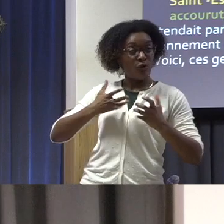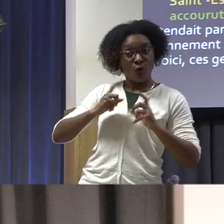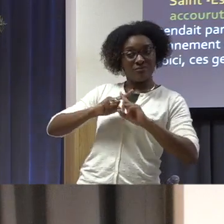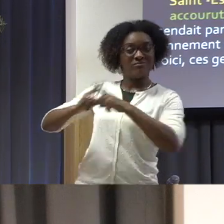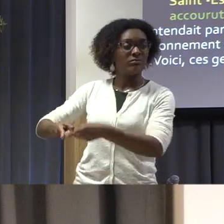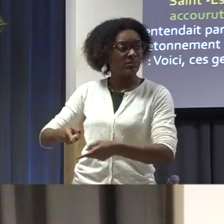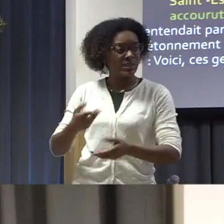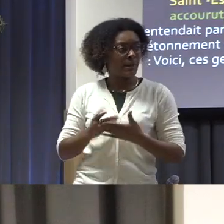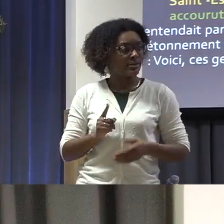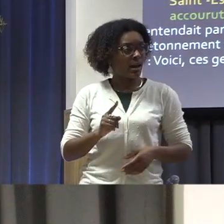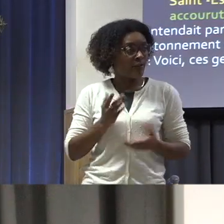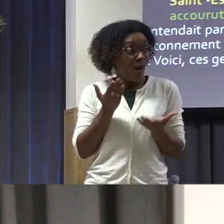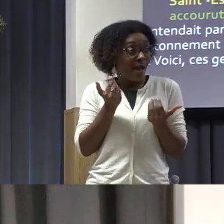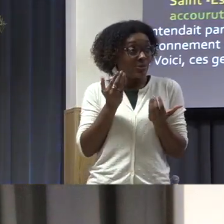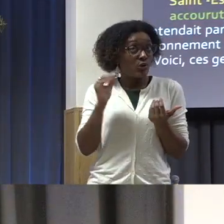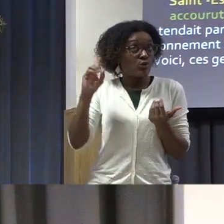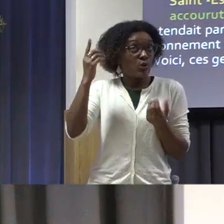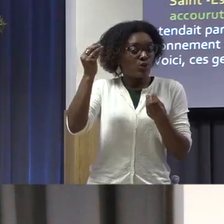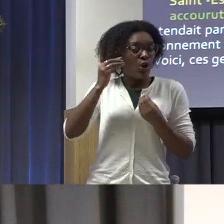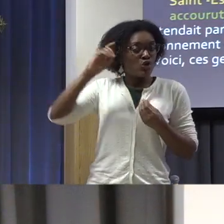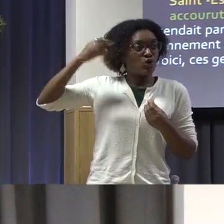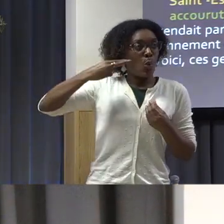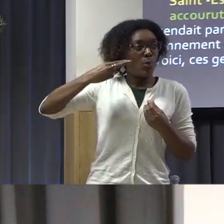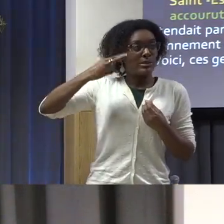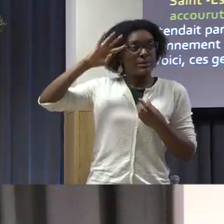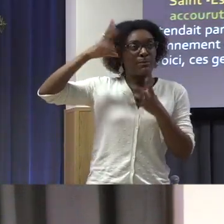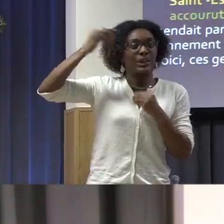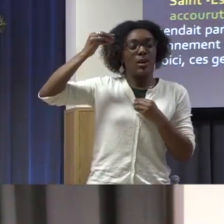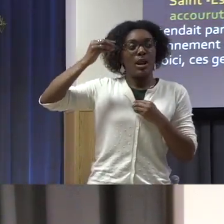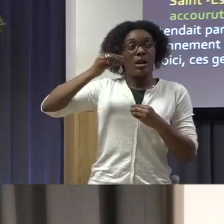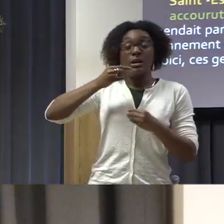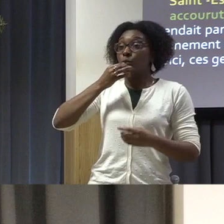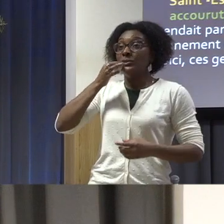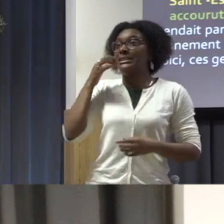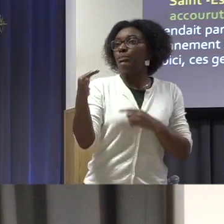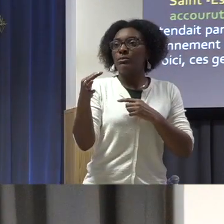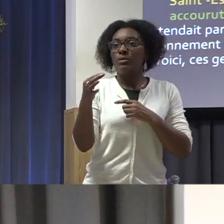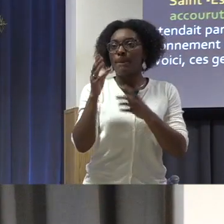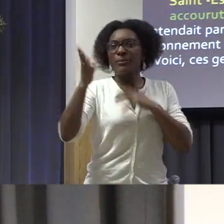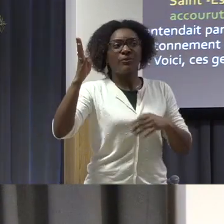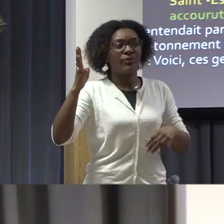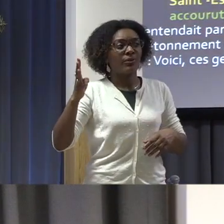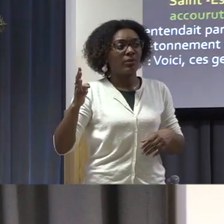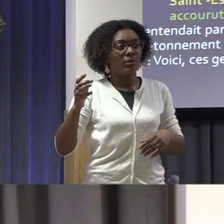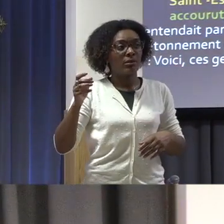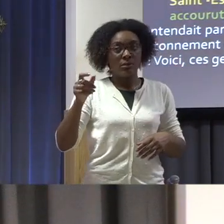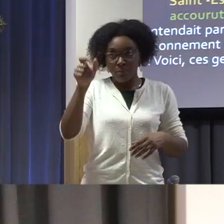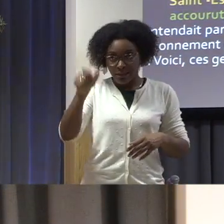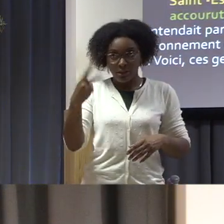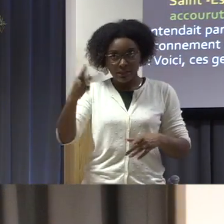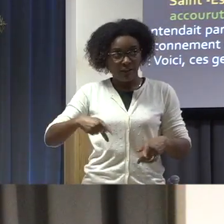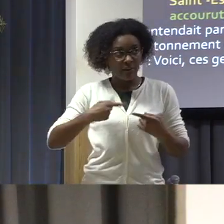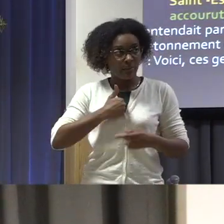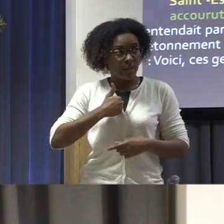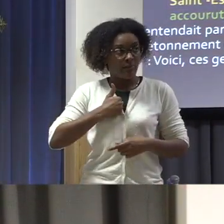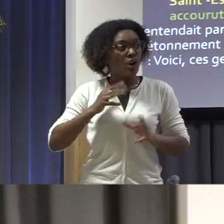donné hélas le seigneur l'a mené sur un autre terrain vous savez le monde n'est pas aussi hostile qu'on le pense le monde